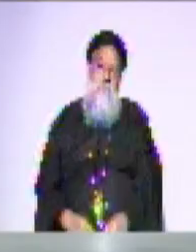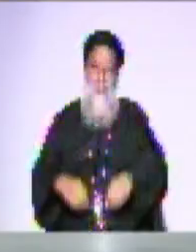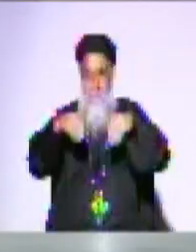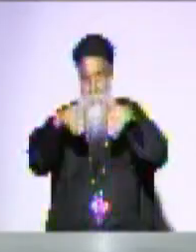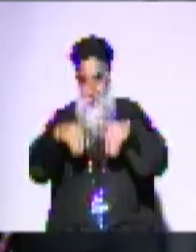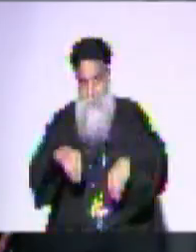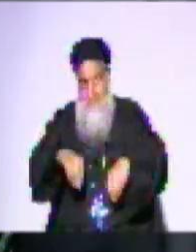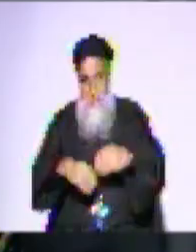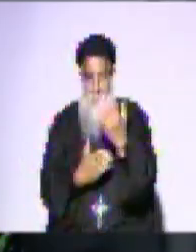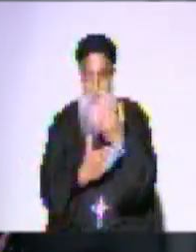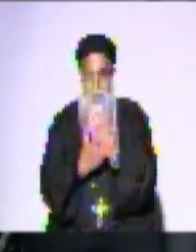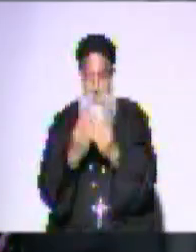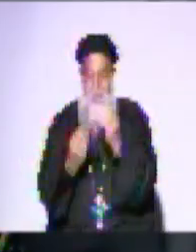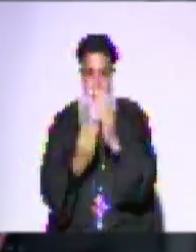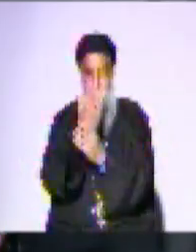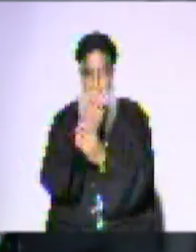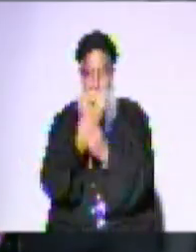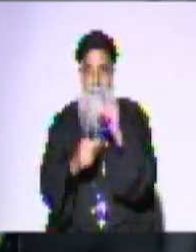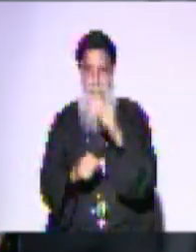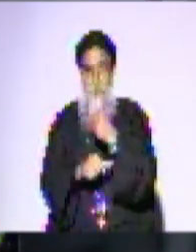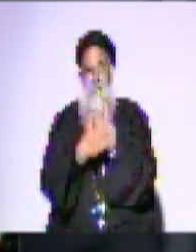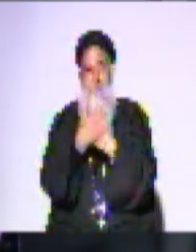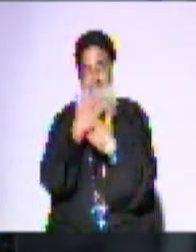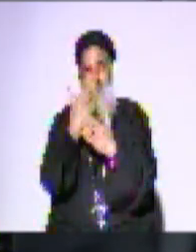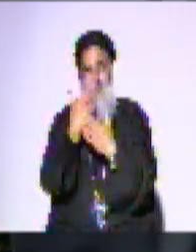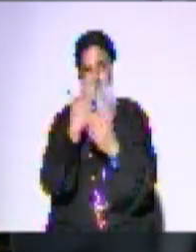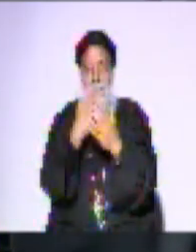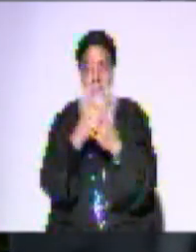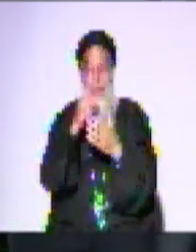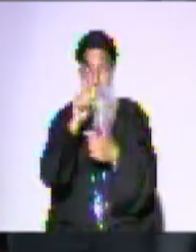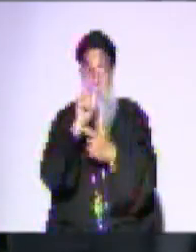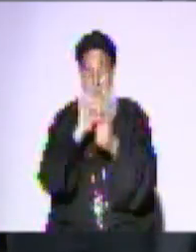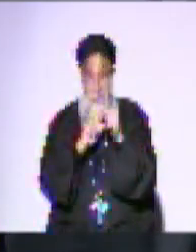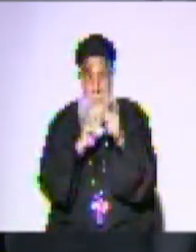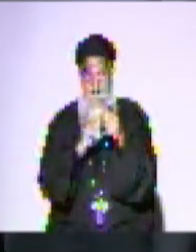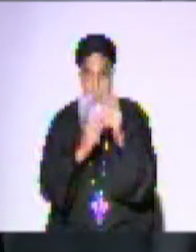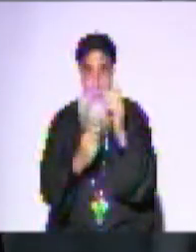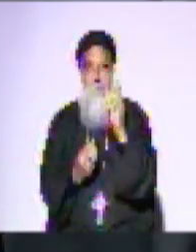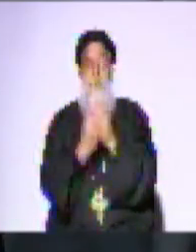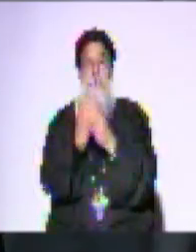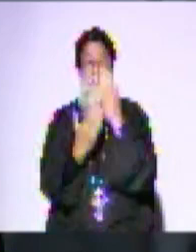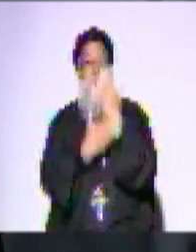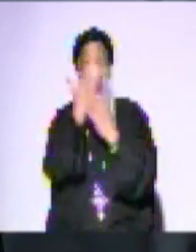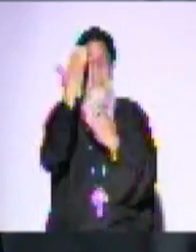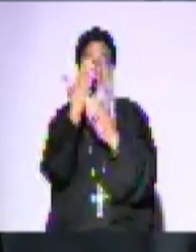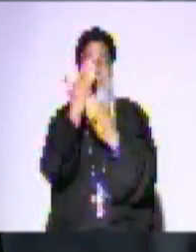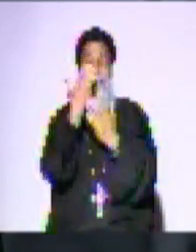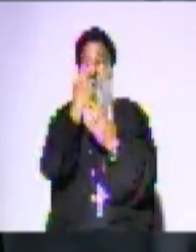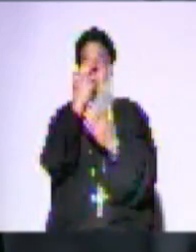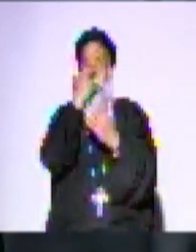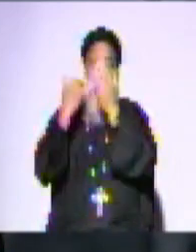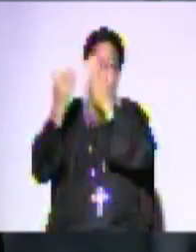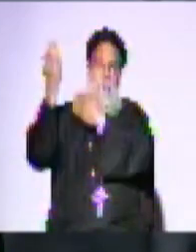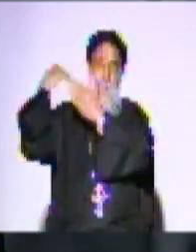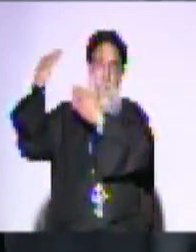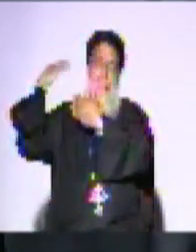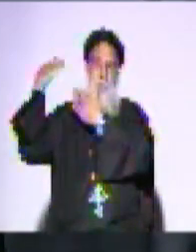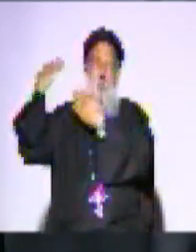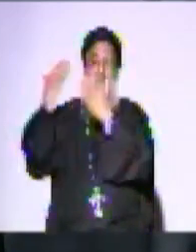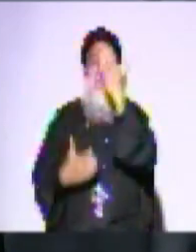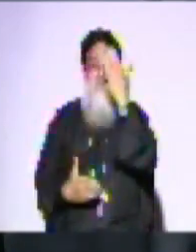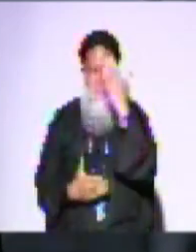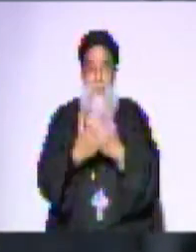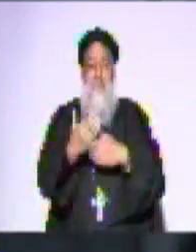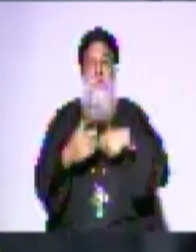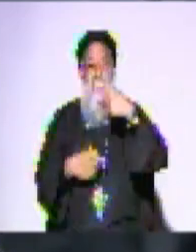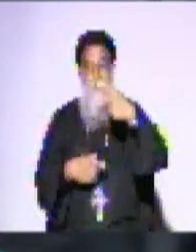المعمودية والخلقة الجديدة أو الحياة الجديدة. أيوة. إذن إن كان أحد في المسيح فهو خليقة جديدة. الأشياء العتيقة قد مضت، هوذا الكل قد